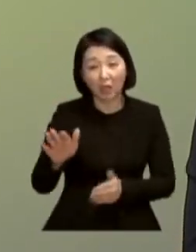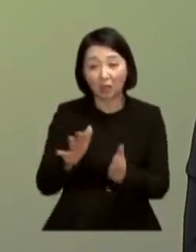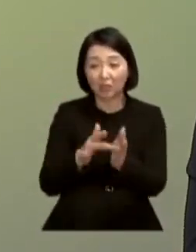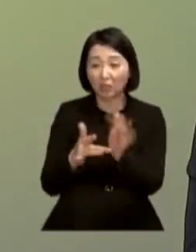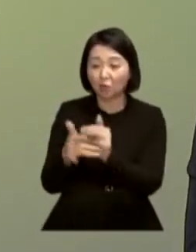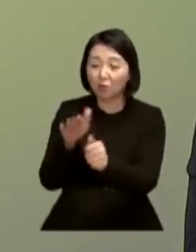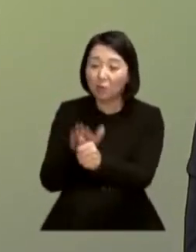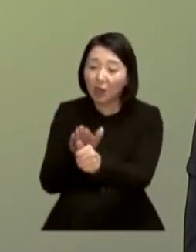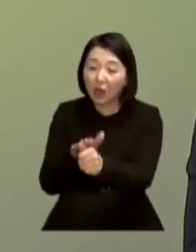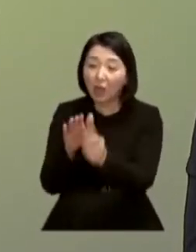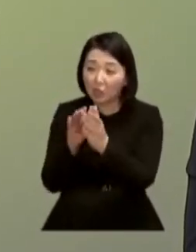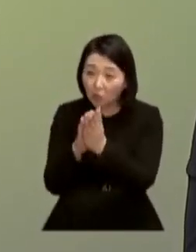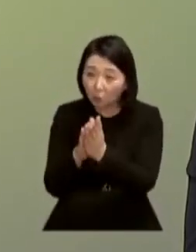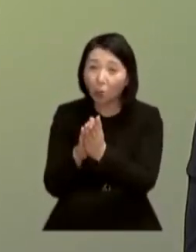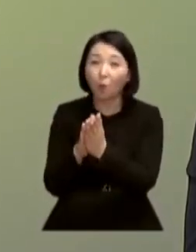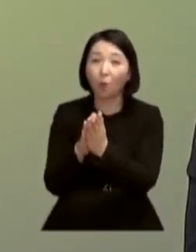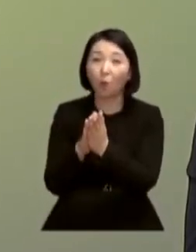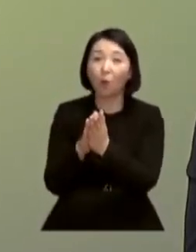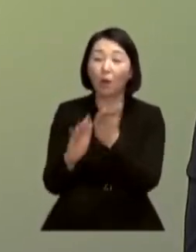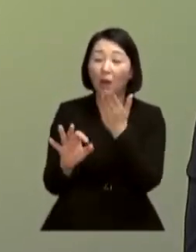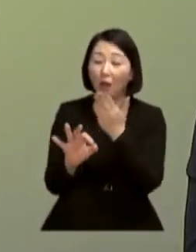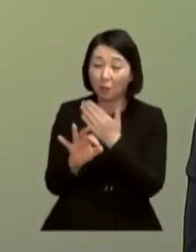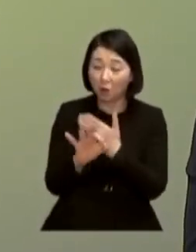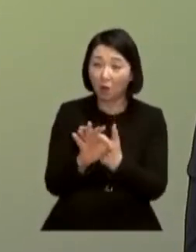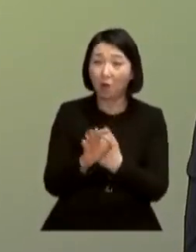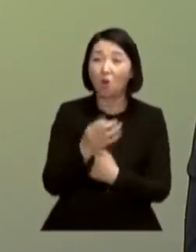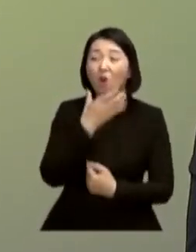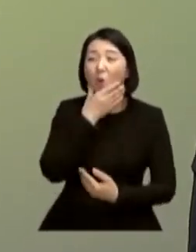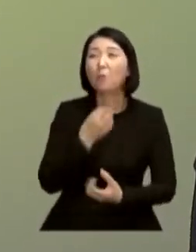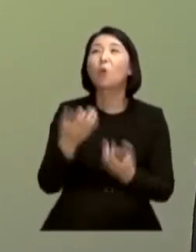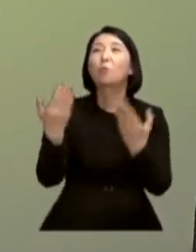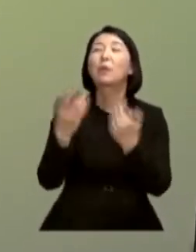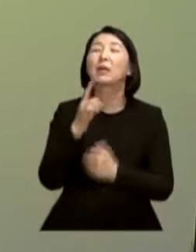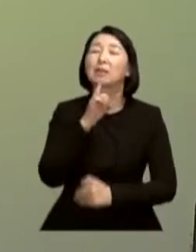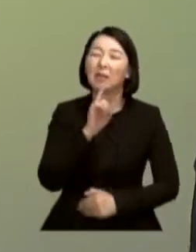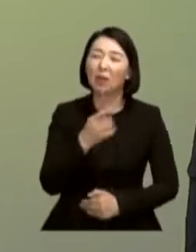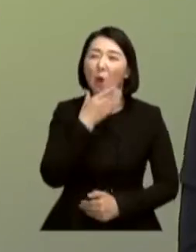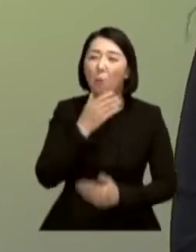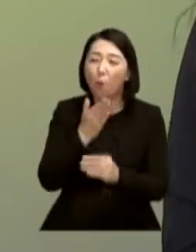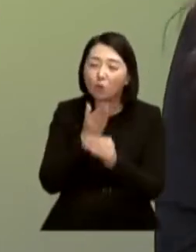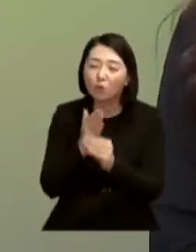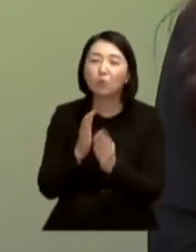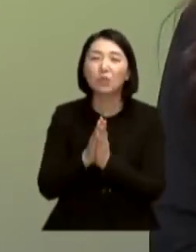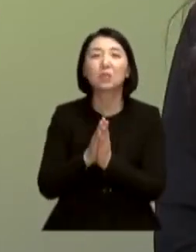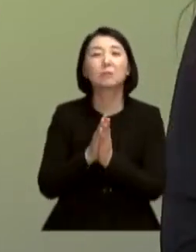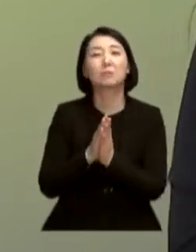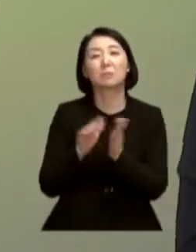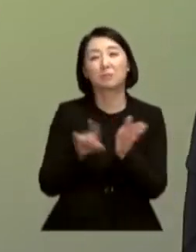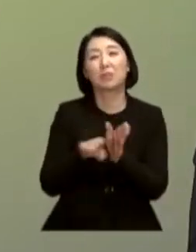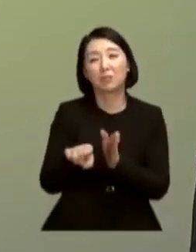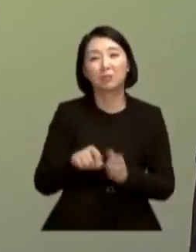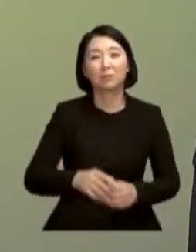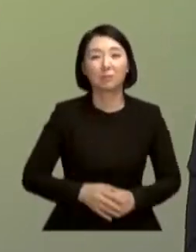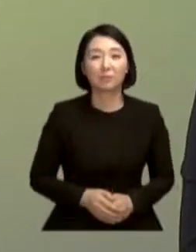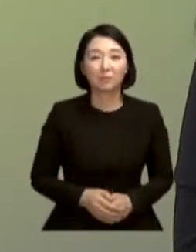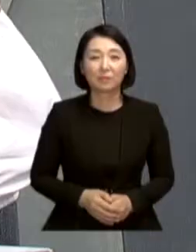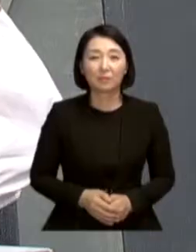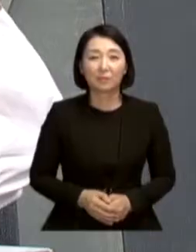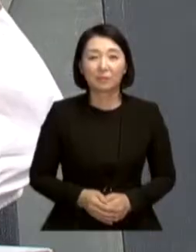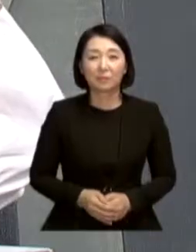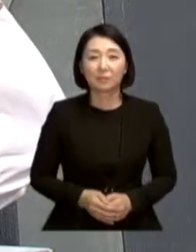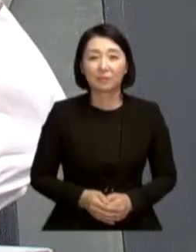그 네. 앞에 가서 기도하면 축복받는다는 기복신앙. 아. 네, 그런 신앙이 전미되어져 있는 그런 특성을 가지고 있습니다.